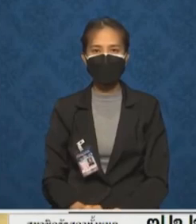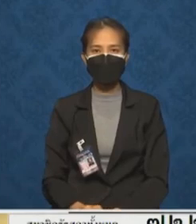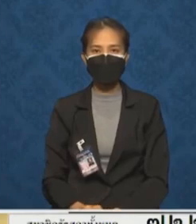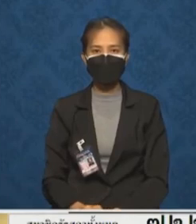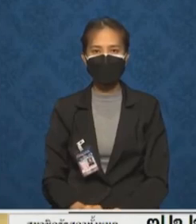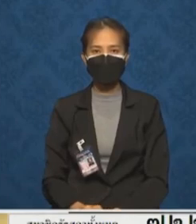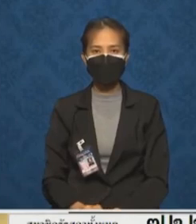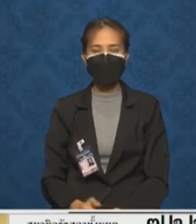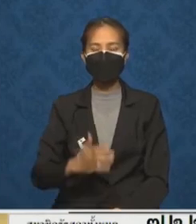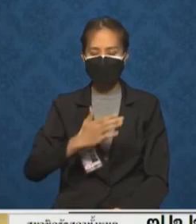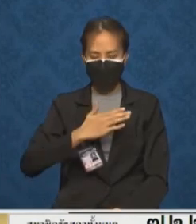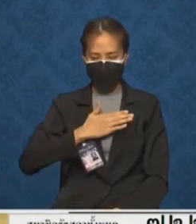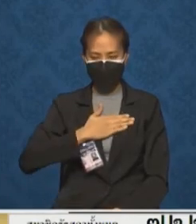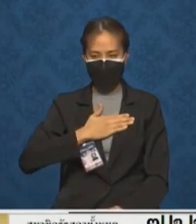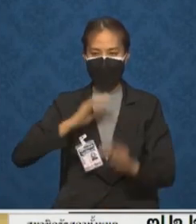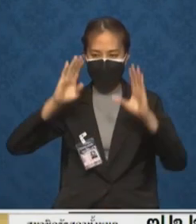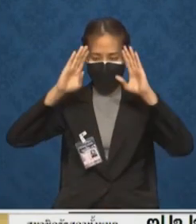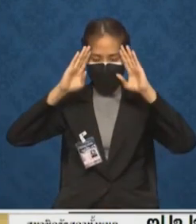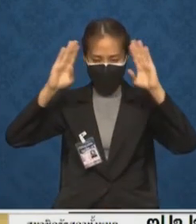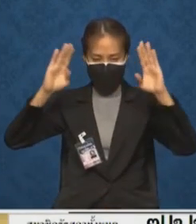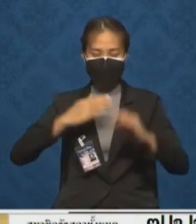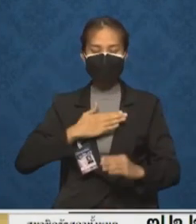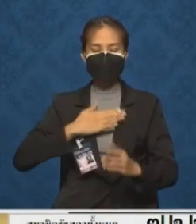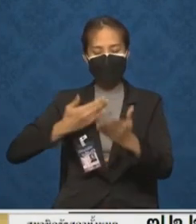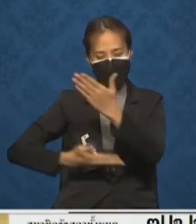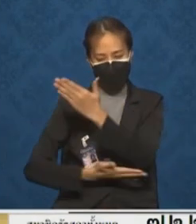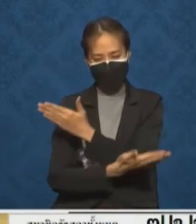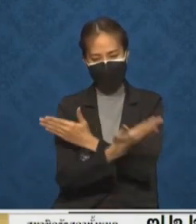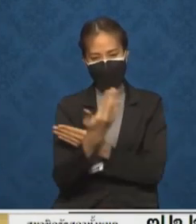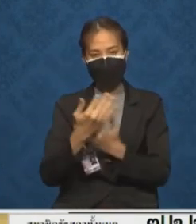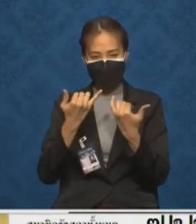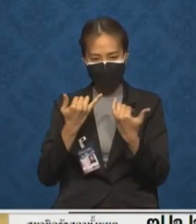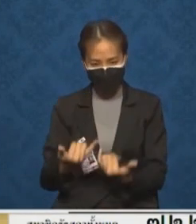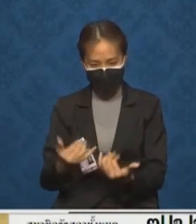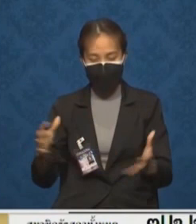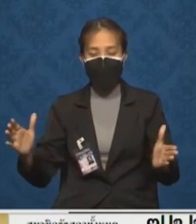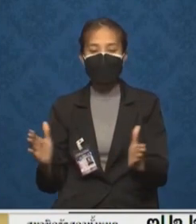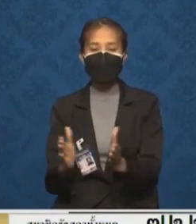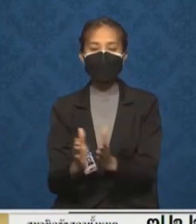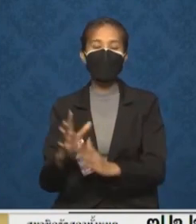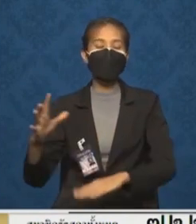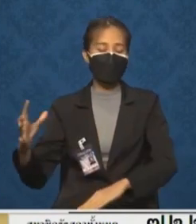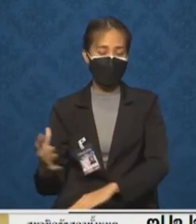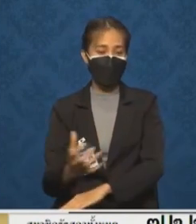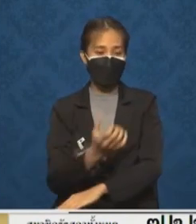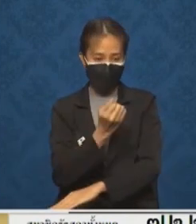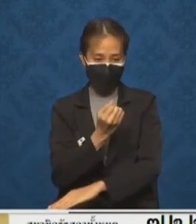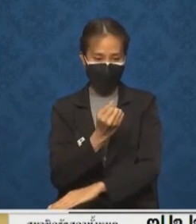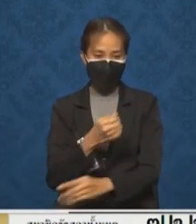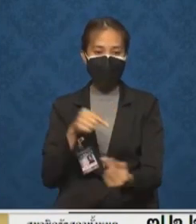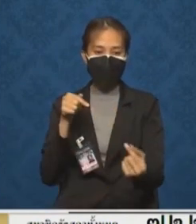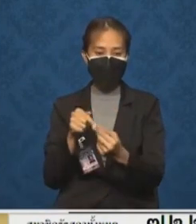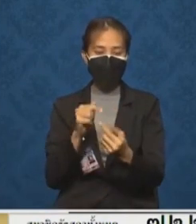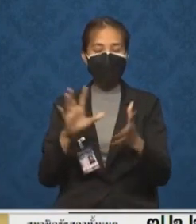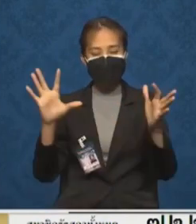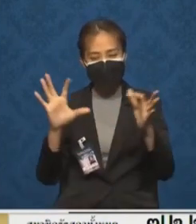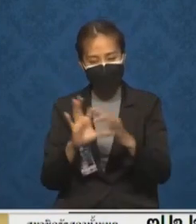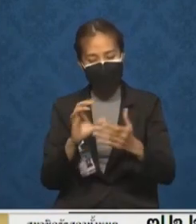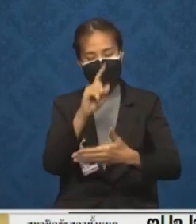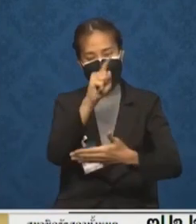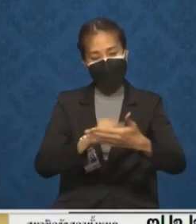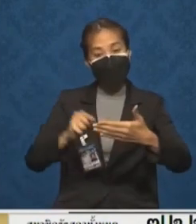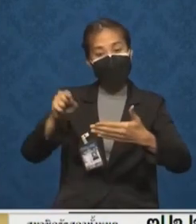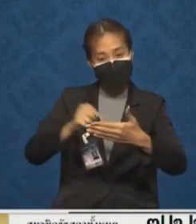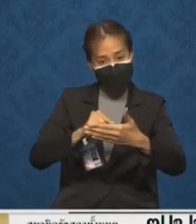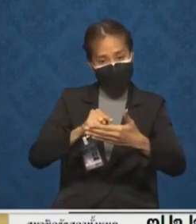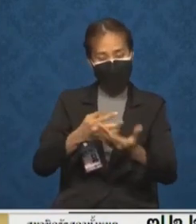แล้วก็จากประสบการณ์ของการที่ได้มีโอกาสมาอยู่ในวงการเมืองและคลุกคลีกับระบบเลือกตั้งมาเป็นระยะเวล